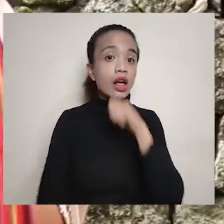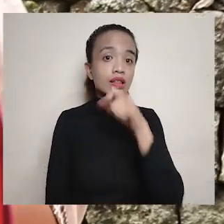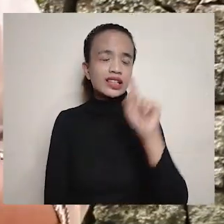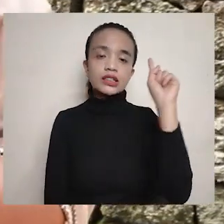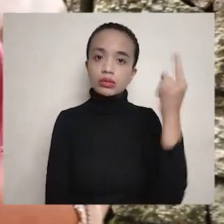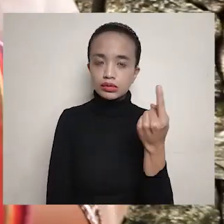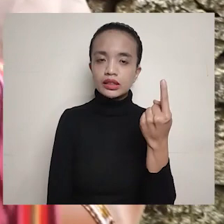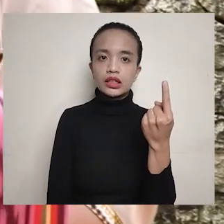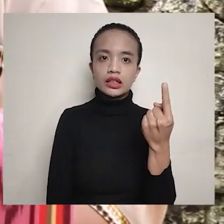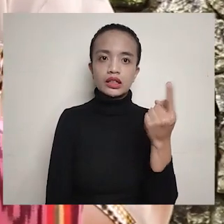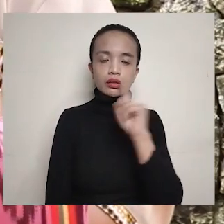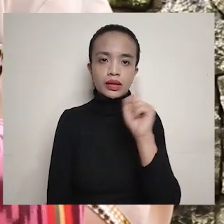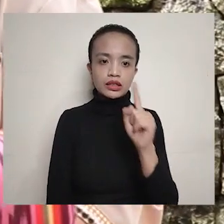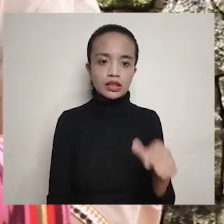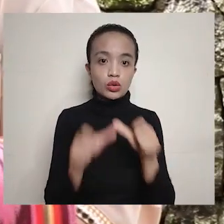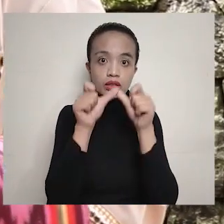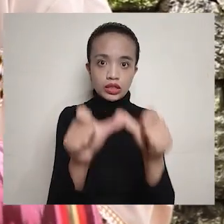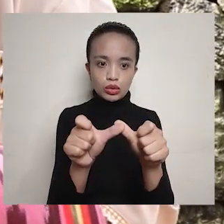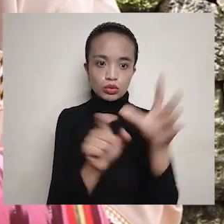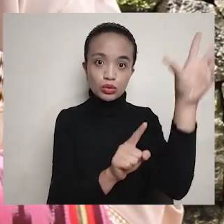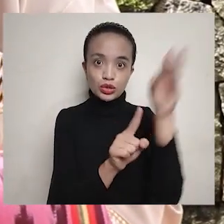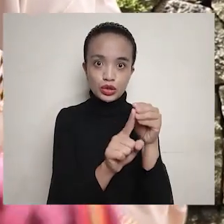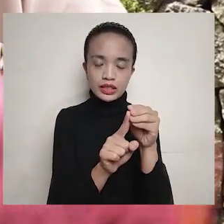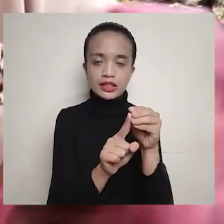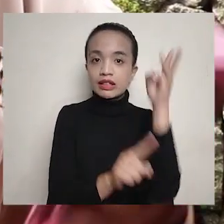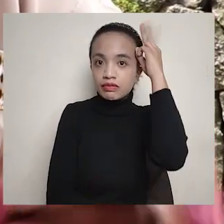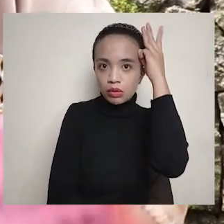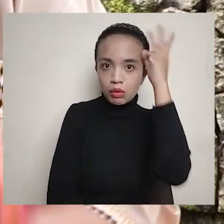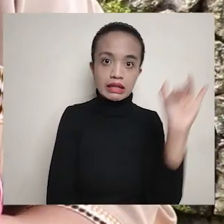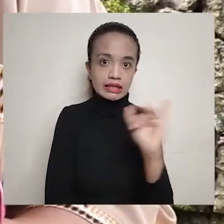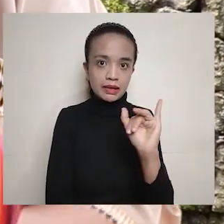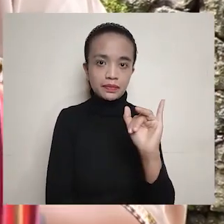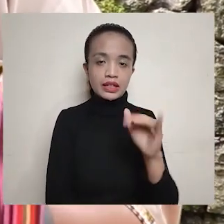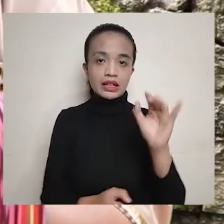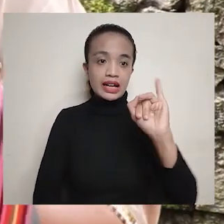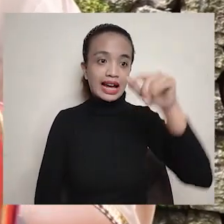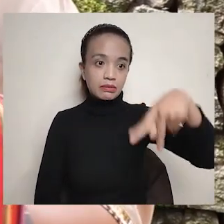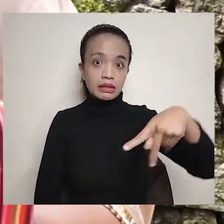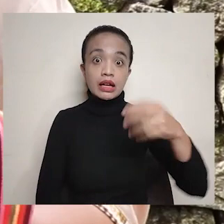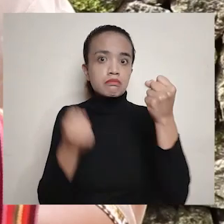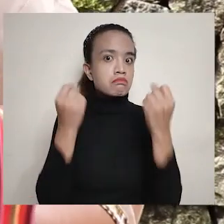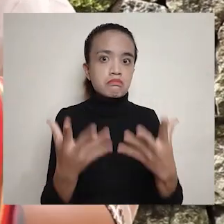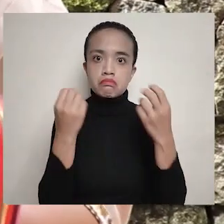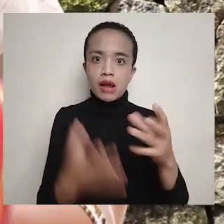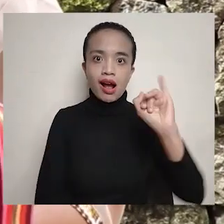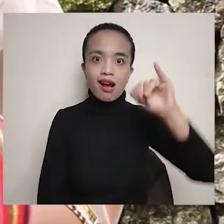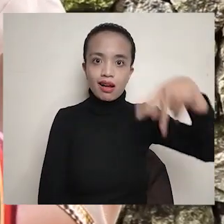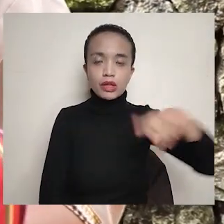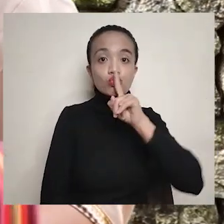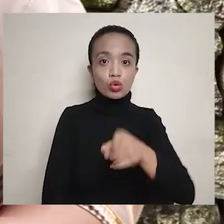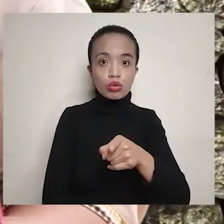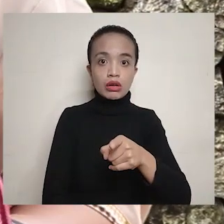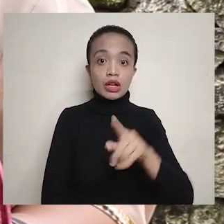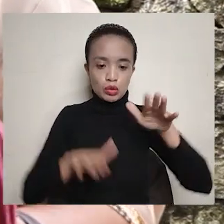para itaguyod yung kultura ng mga Ifugaos at mga katutubo in general, kasi maraming mga katutubo talaga, weaving is